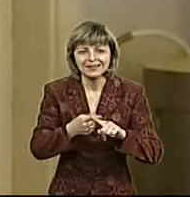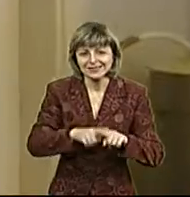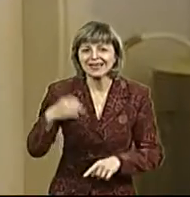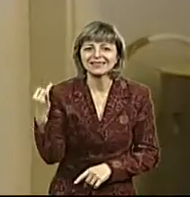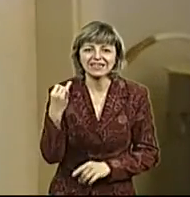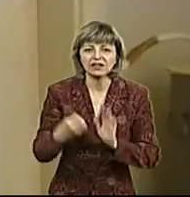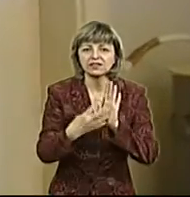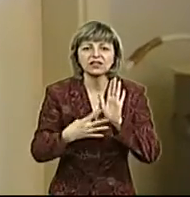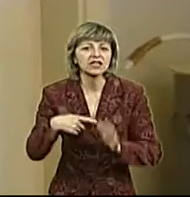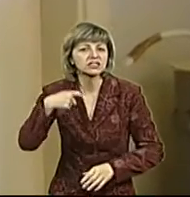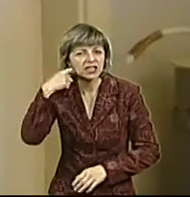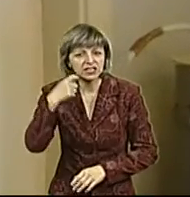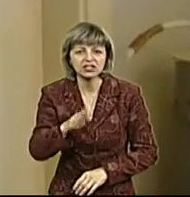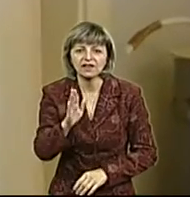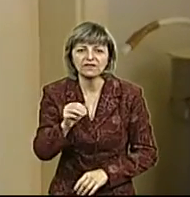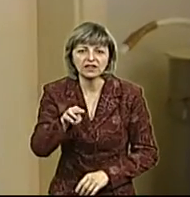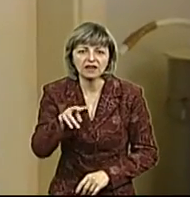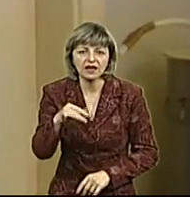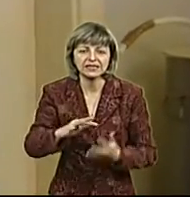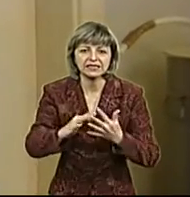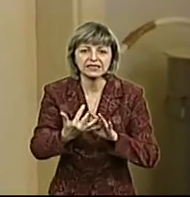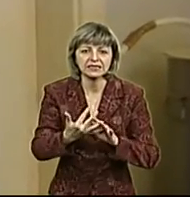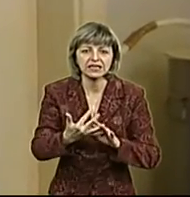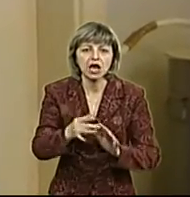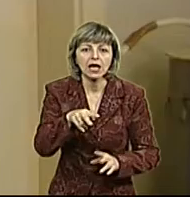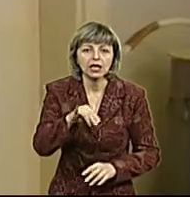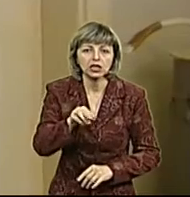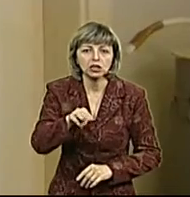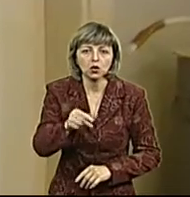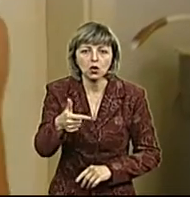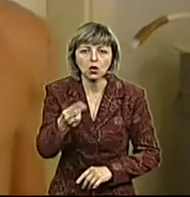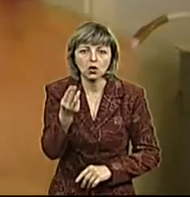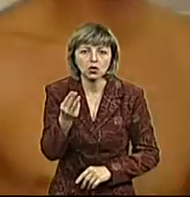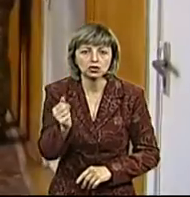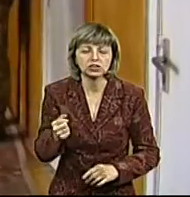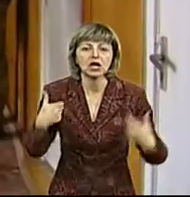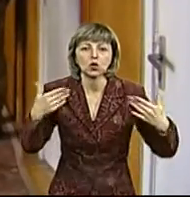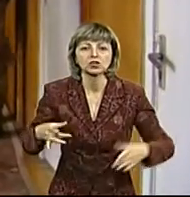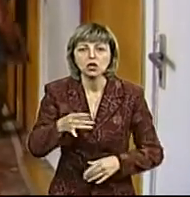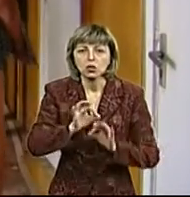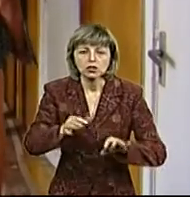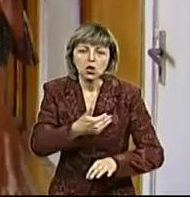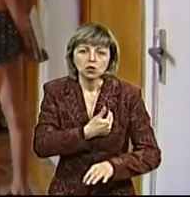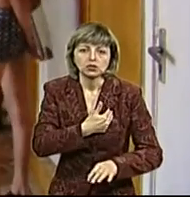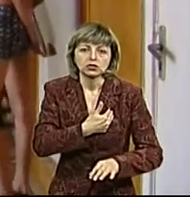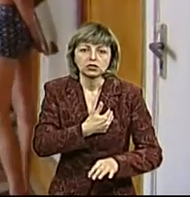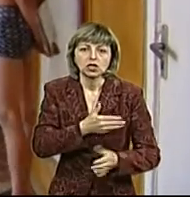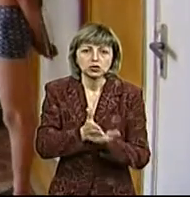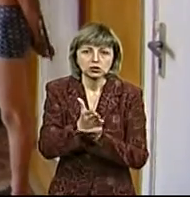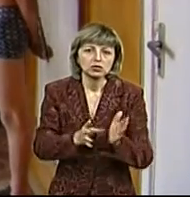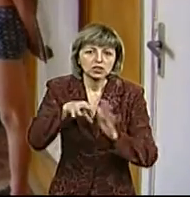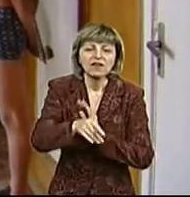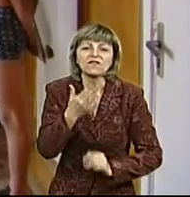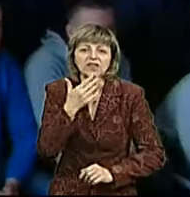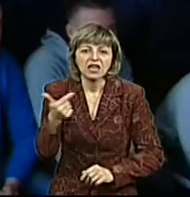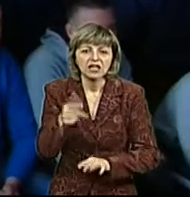цікаво. 19-річний Віталій Пархомчук із Літогощі Рожичинського району розповів, що проходить медкомісію, бо хоче служити у Нацгвардії.